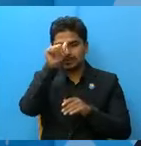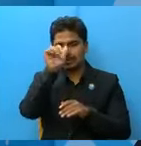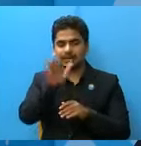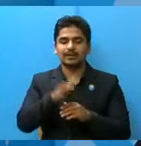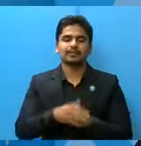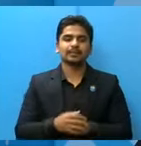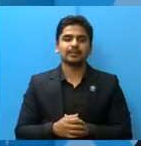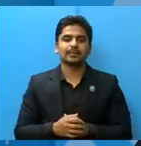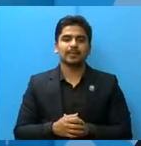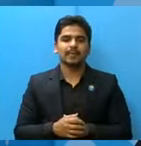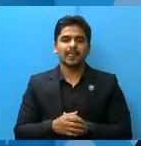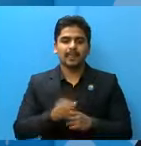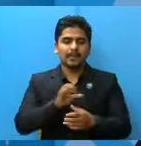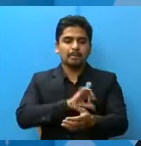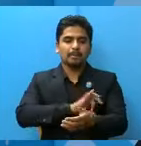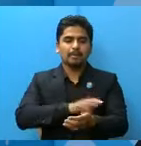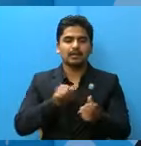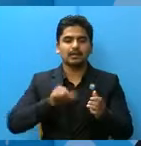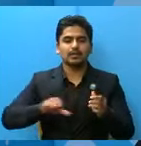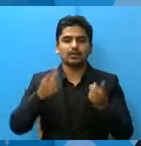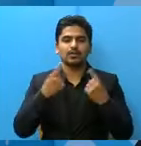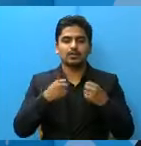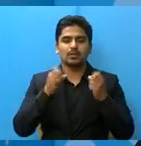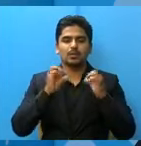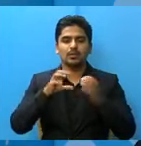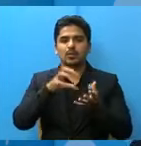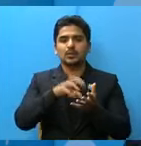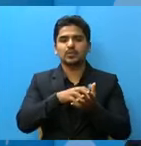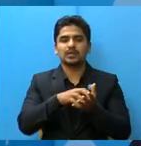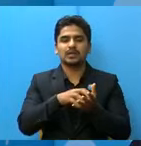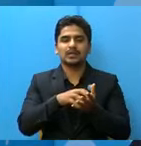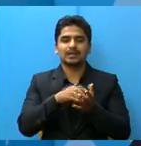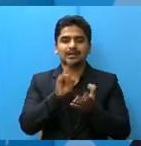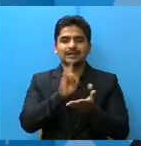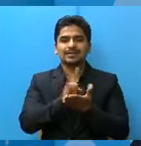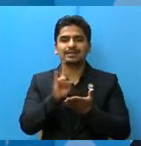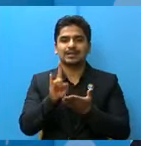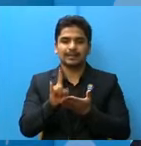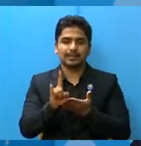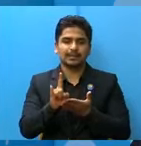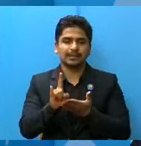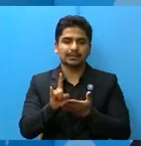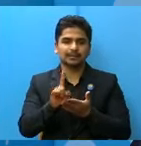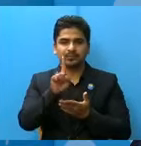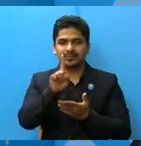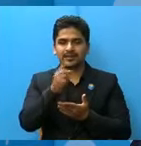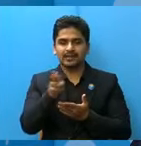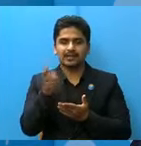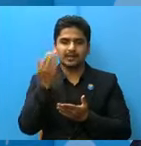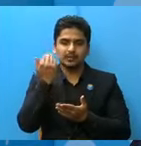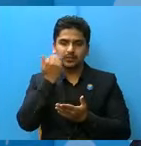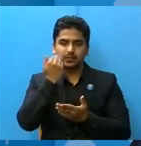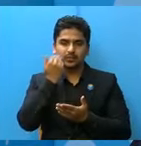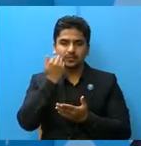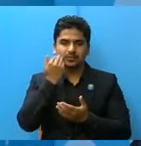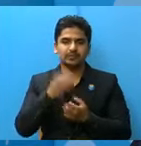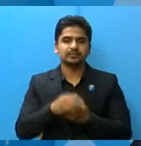प्रादेशिक जनस्वास्त पर्योक साला जहापा मां एक जना पूरुष